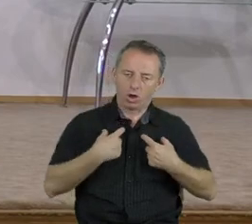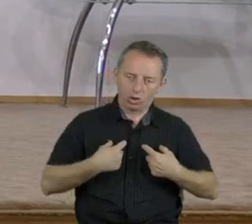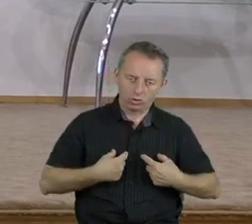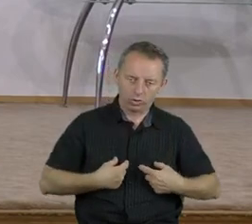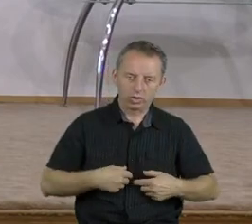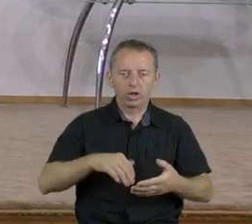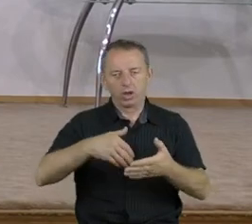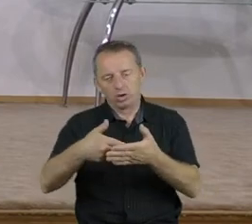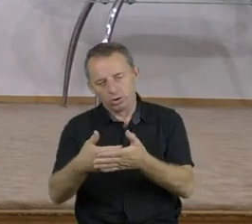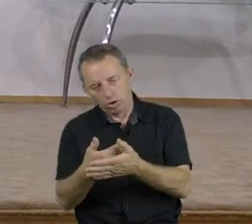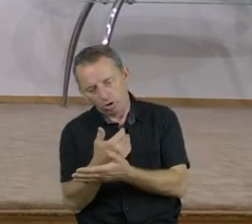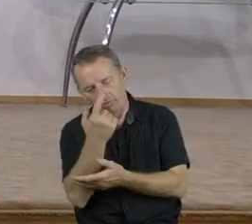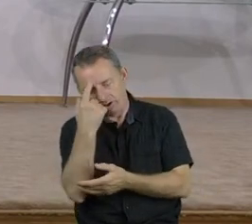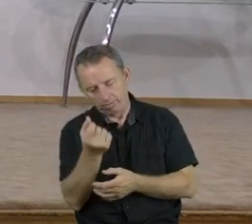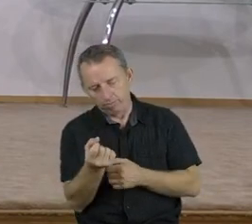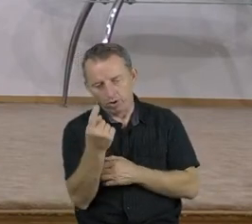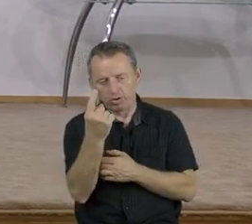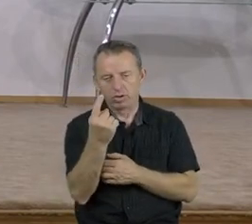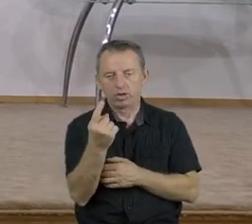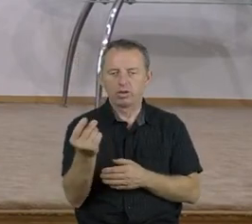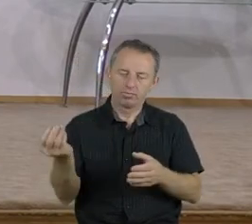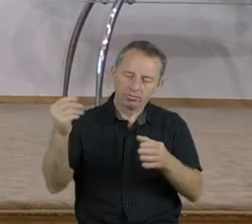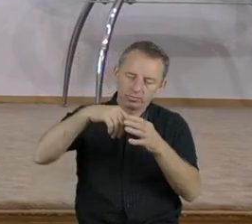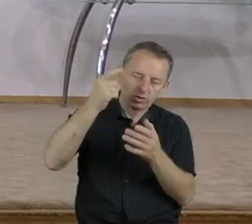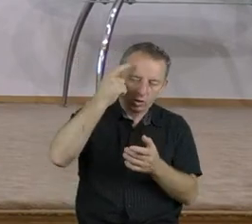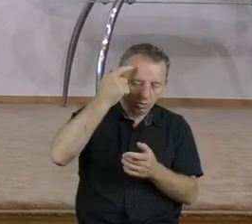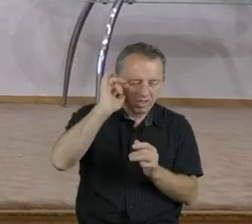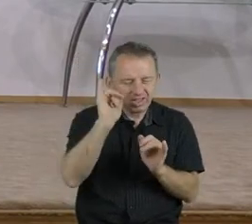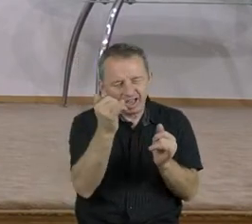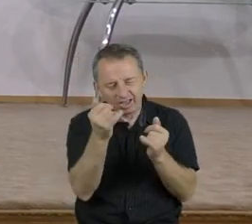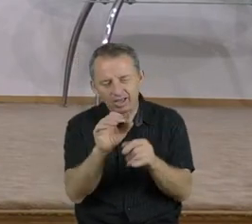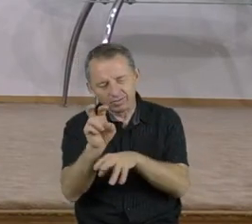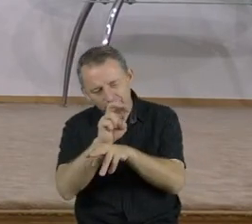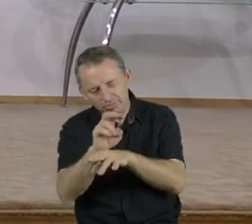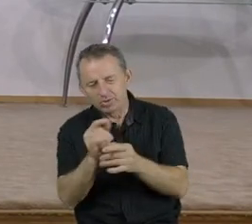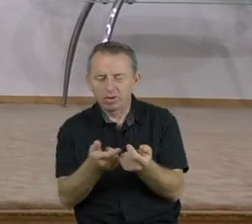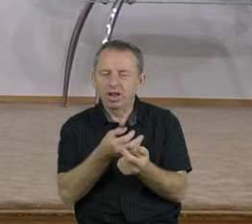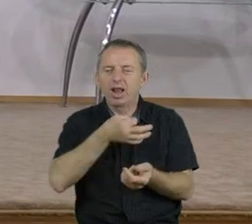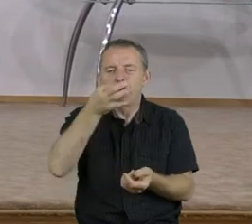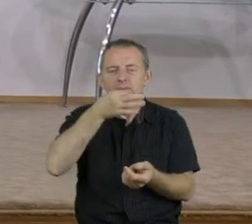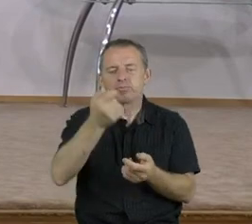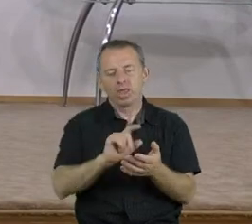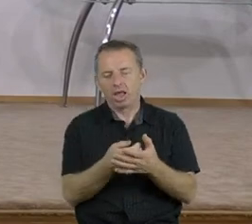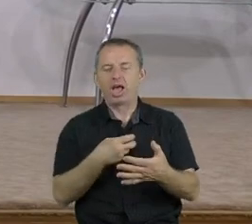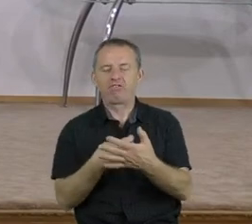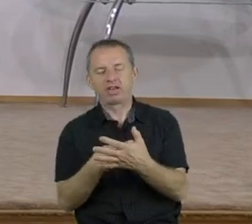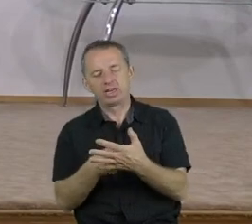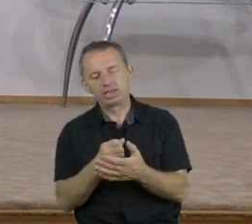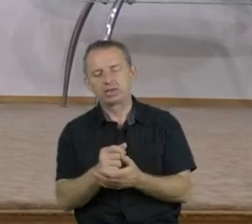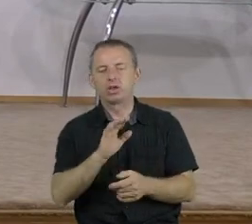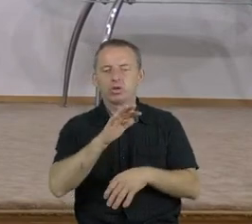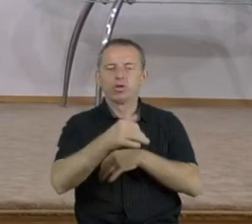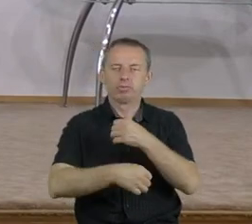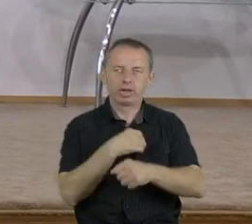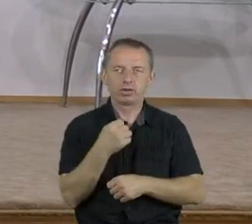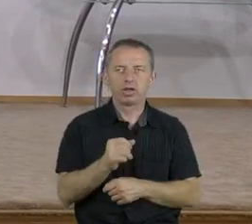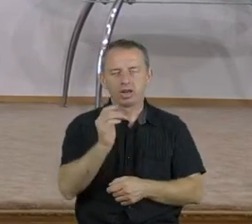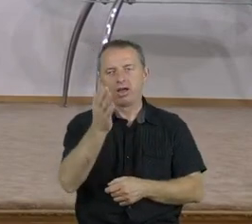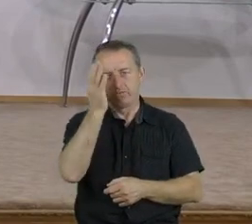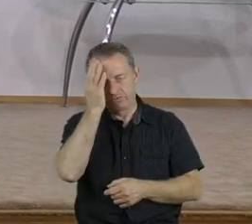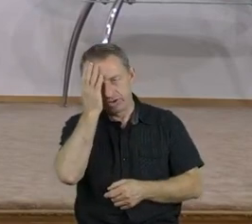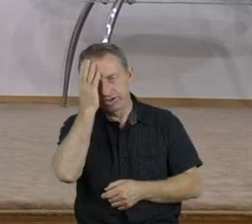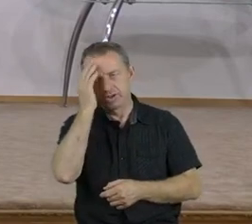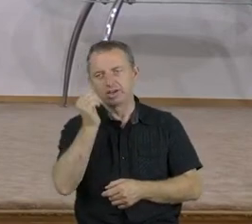coraz to nowe pomysły wpadają do głowy i coraz to nowe inicjatywy, na które tutaj jak Bóg tylko